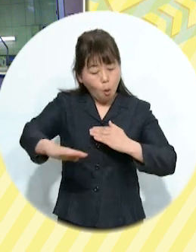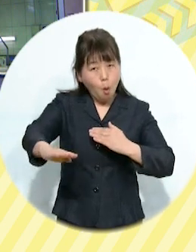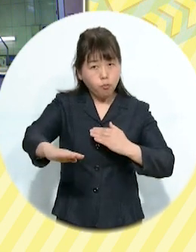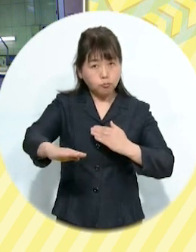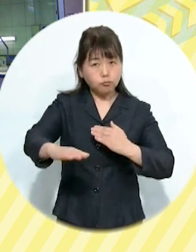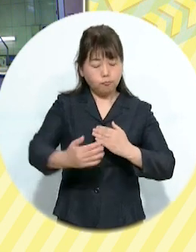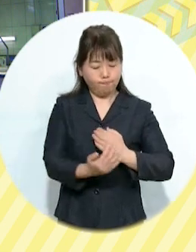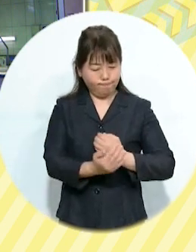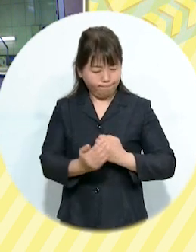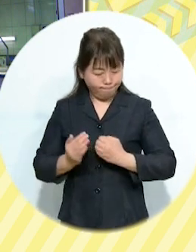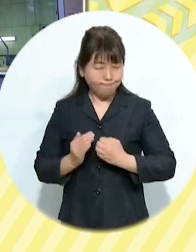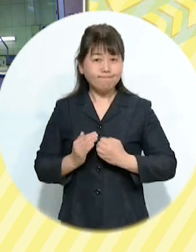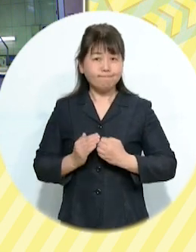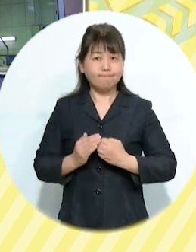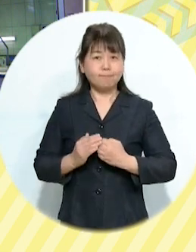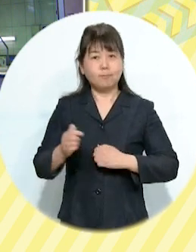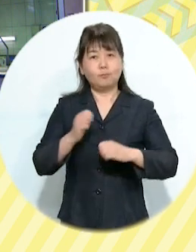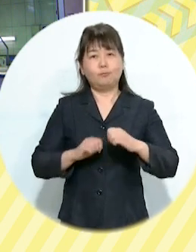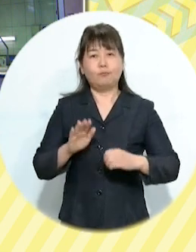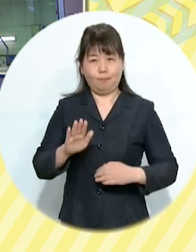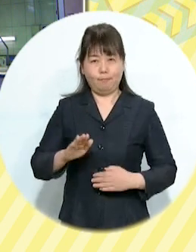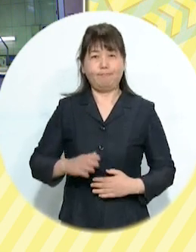対策しています。